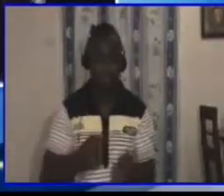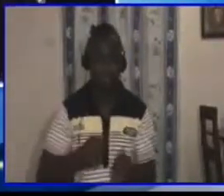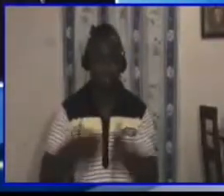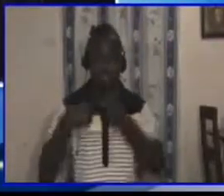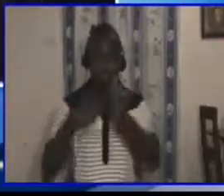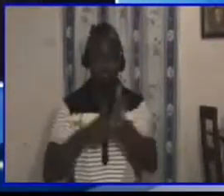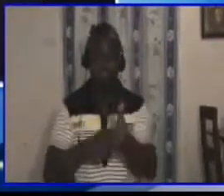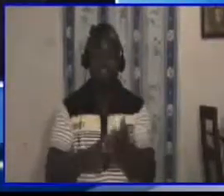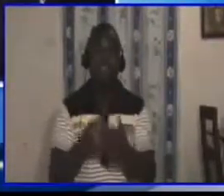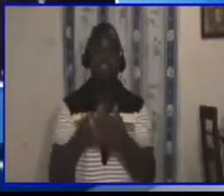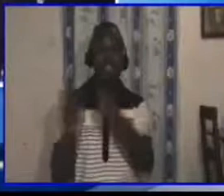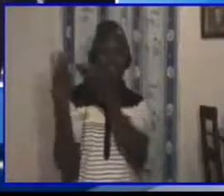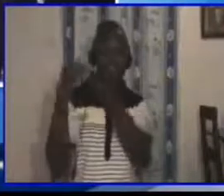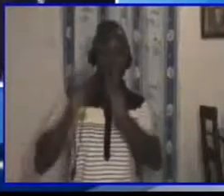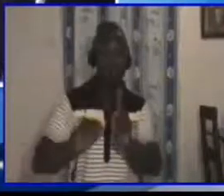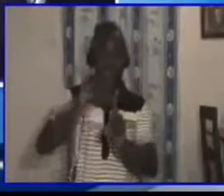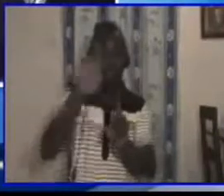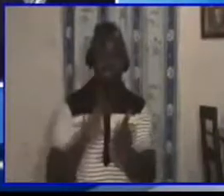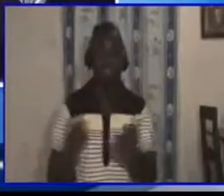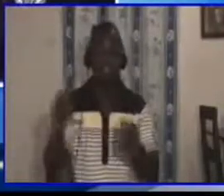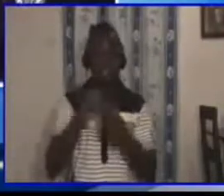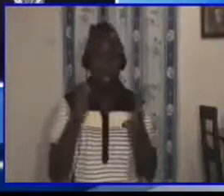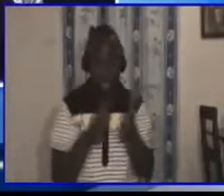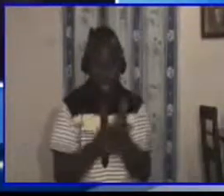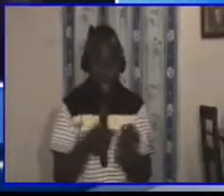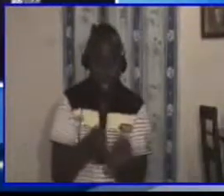il ritorno di cristo oggi